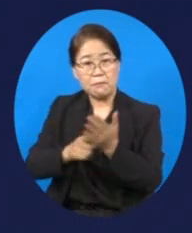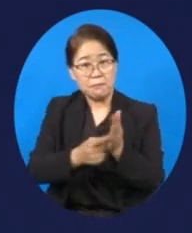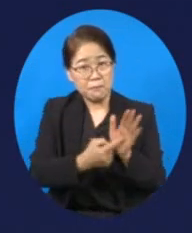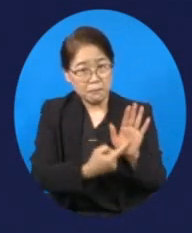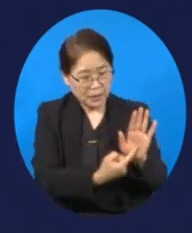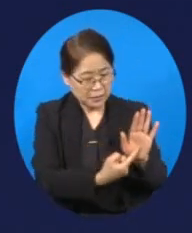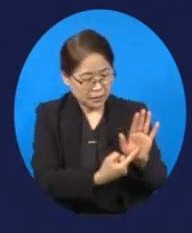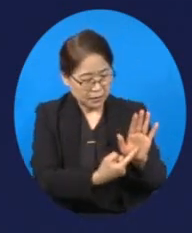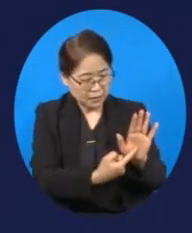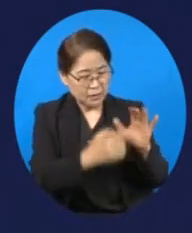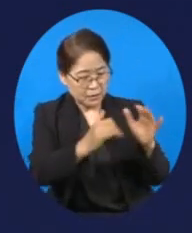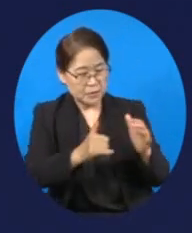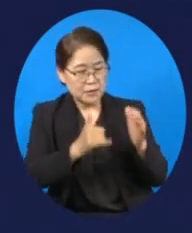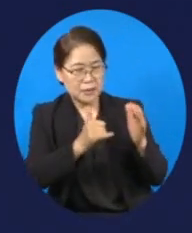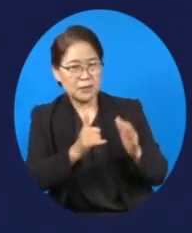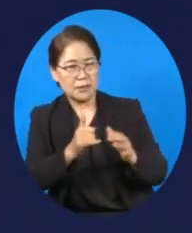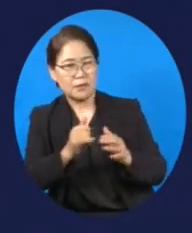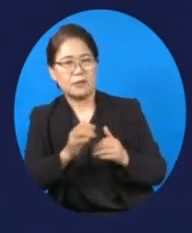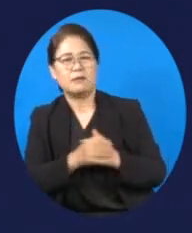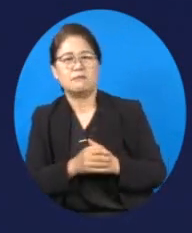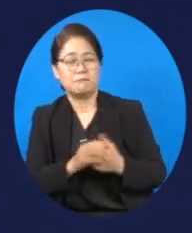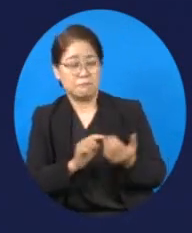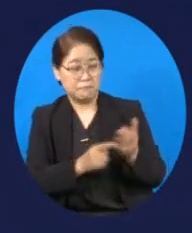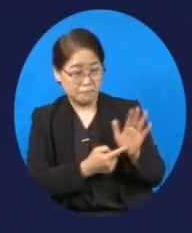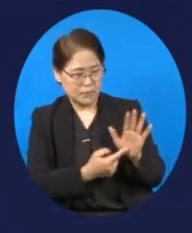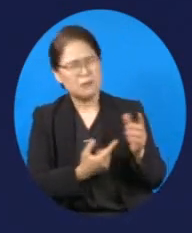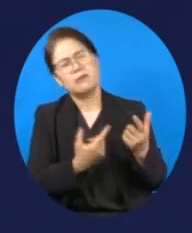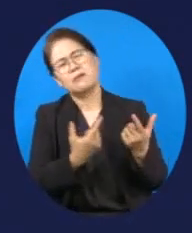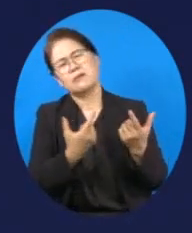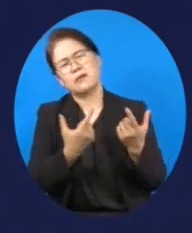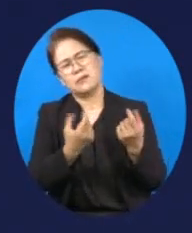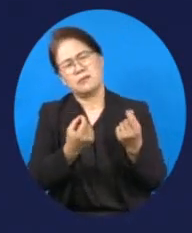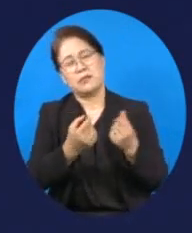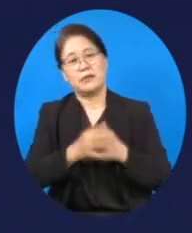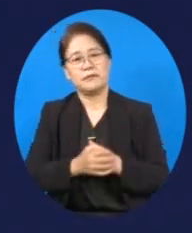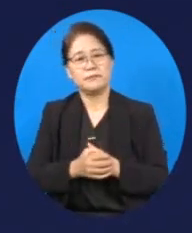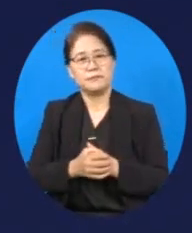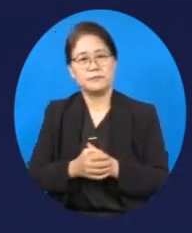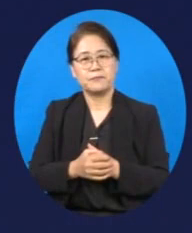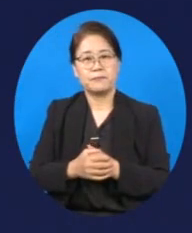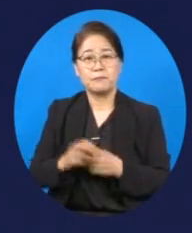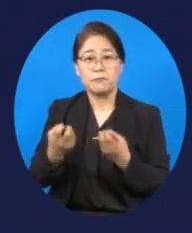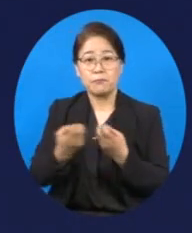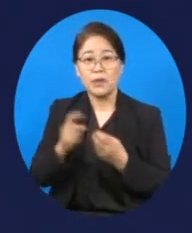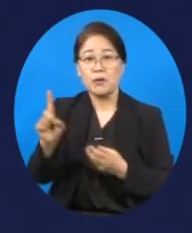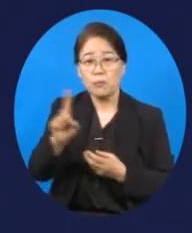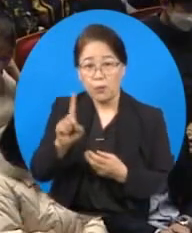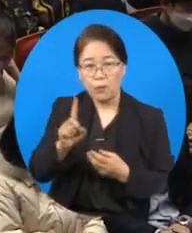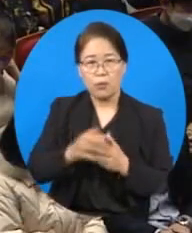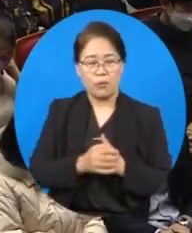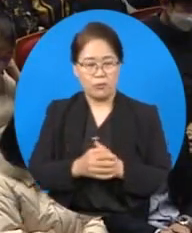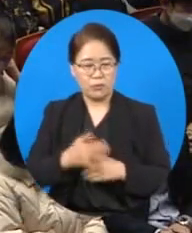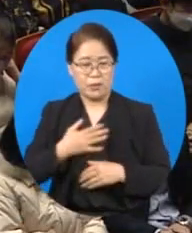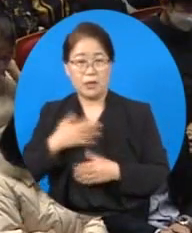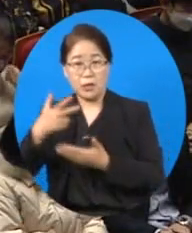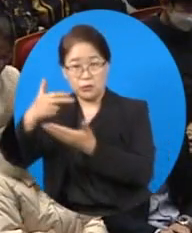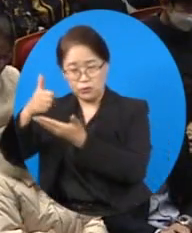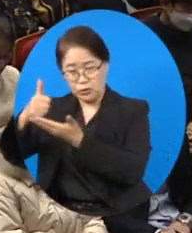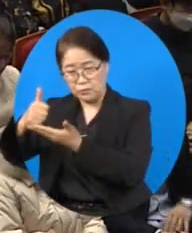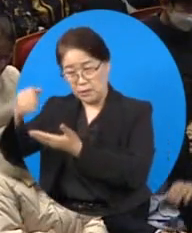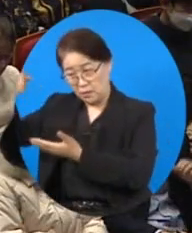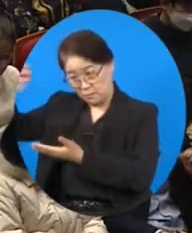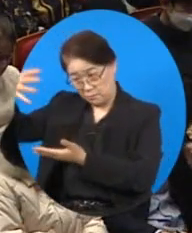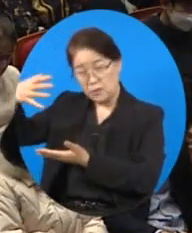반사해서이 세상에 빛을 드러내는 것입니다 자 그러려면 어떻게 해야 될까요 내가 주님으로부터